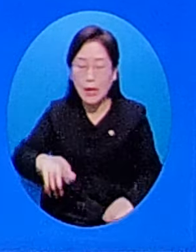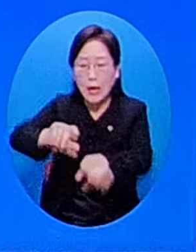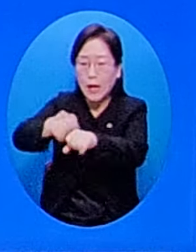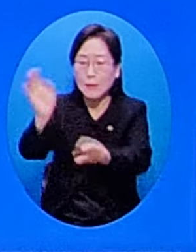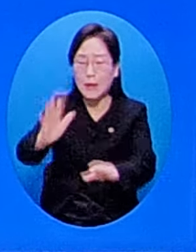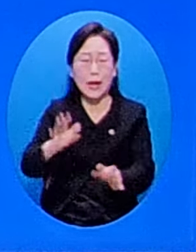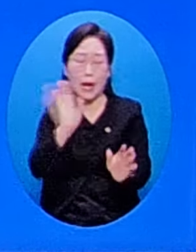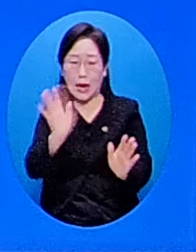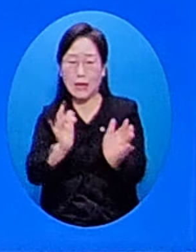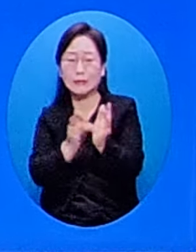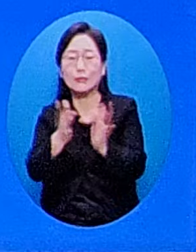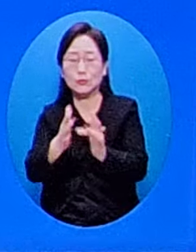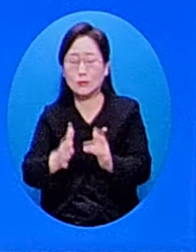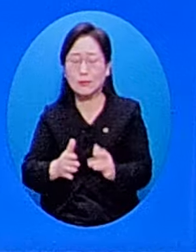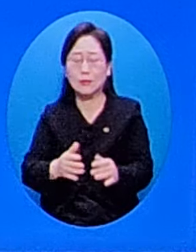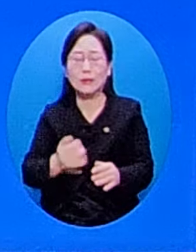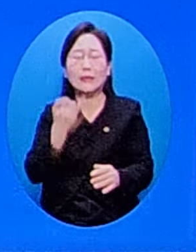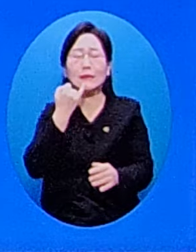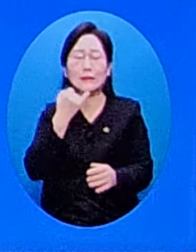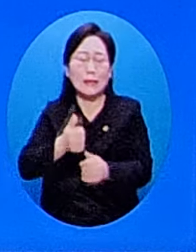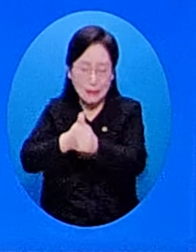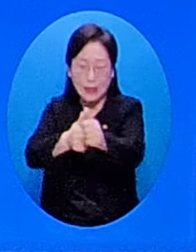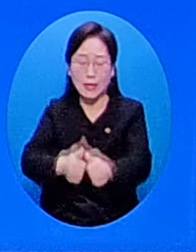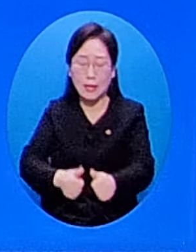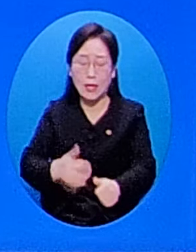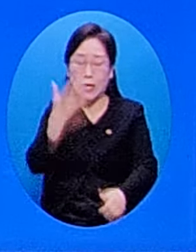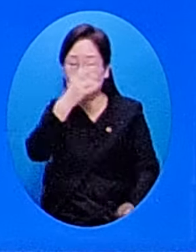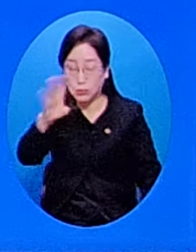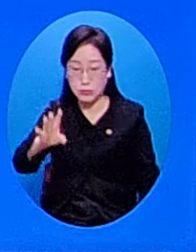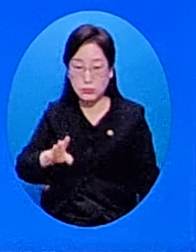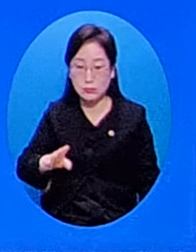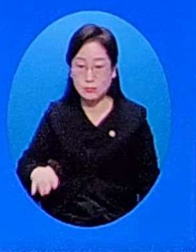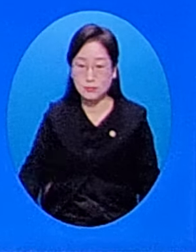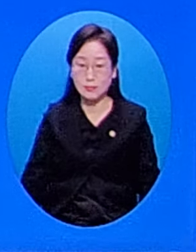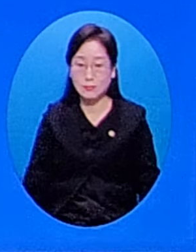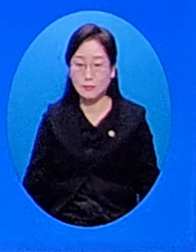예수님이 하시니까 무조건 나도 해야 된다고. 그런데